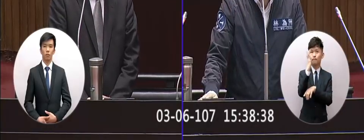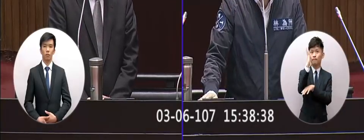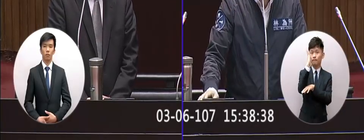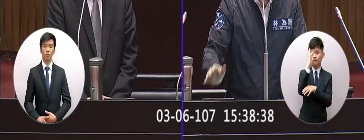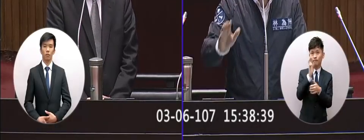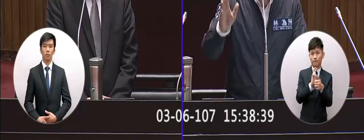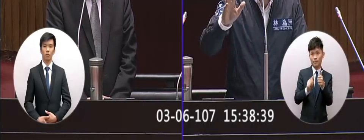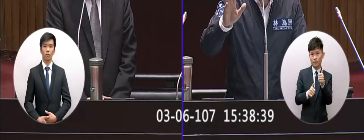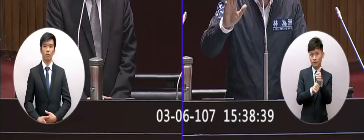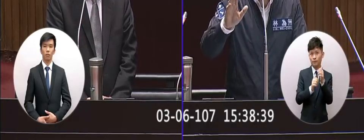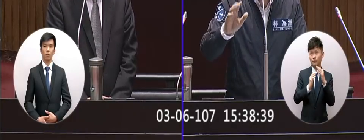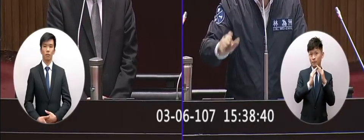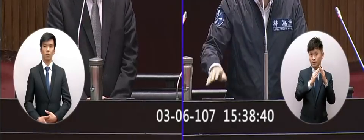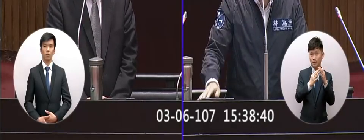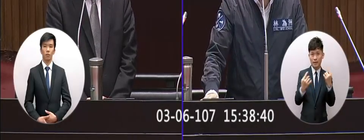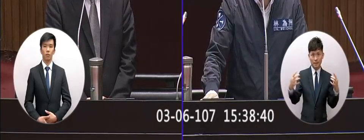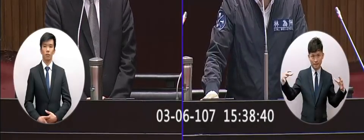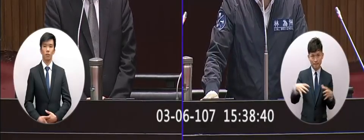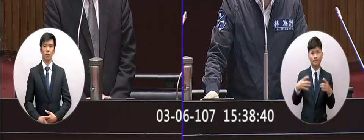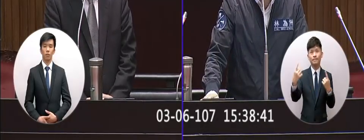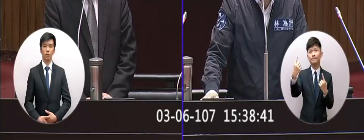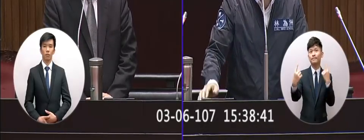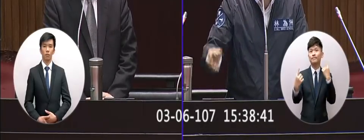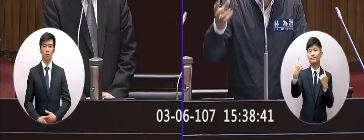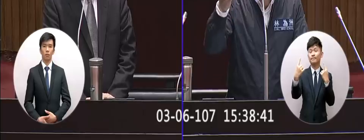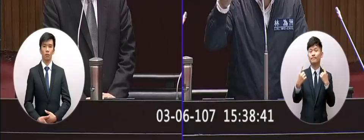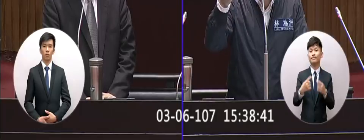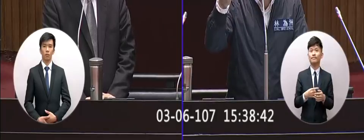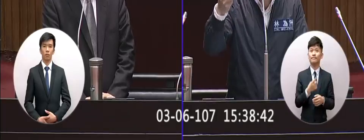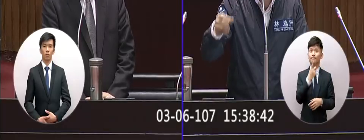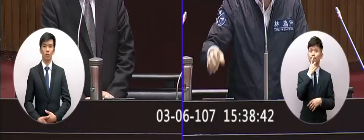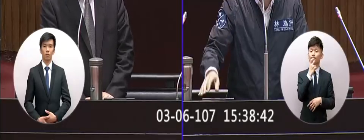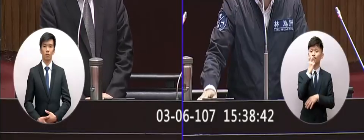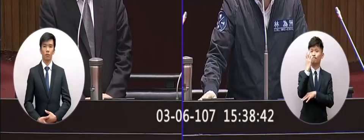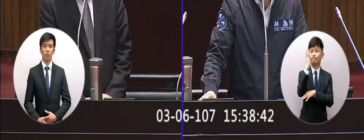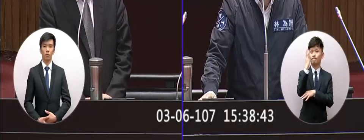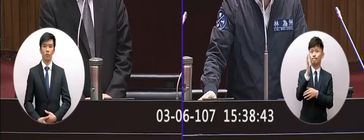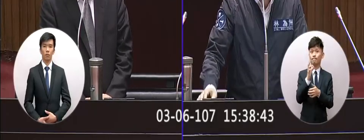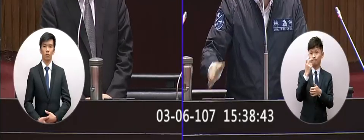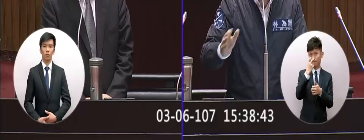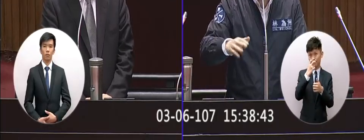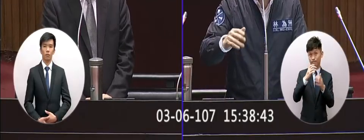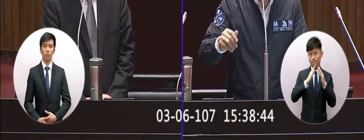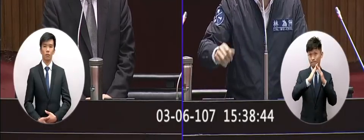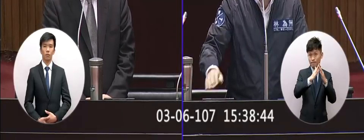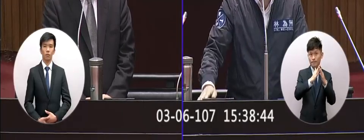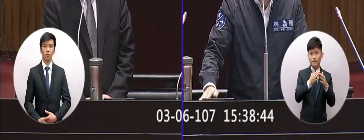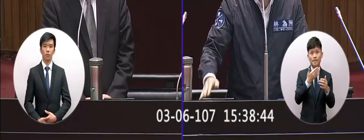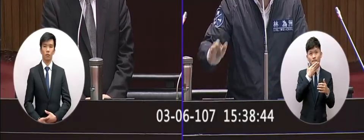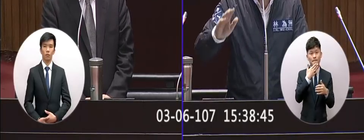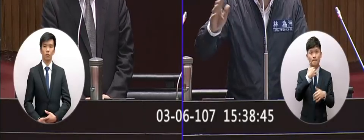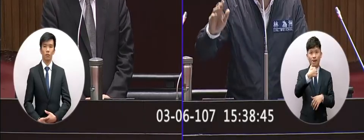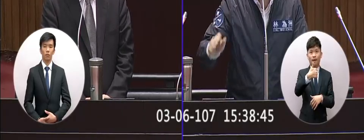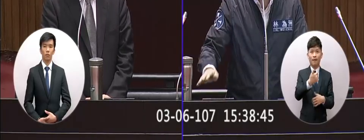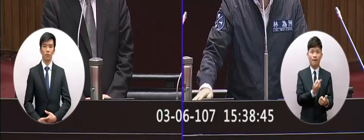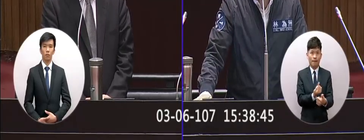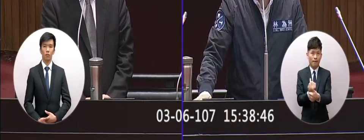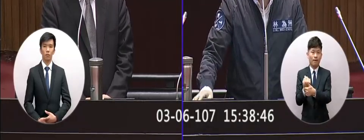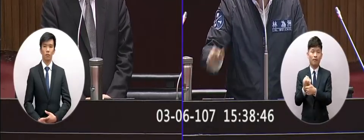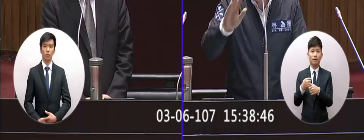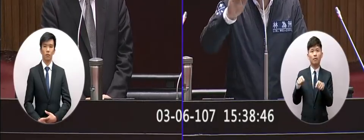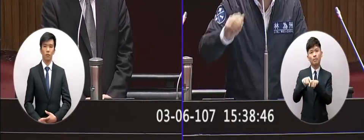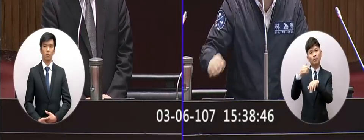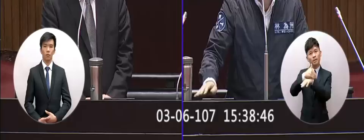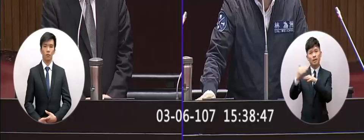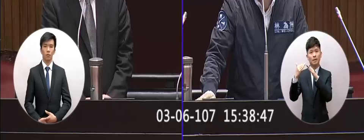哦，你知道的啊，就是说直辖市其实它有很多的诱因啊。我们一般县市来跟直辖市比